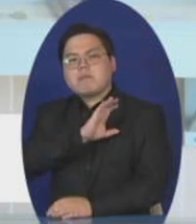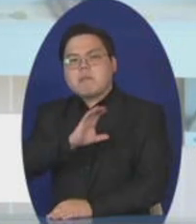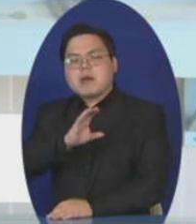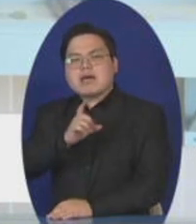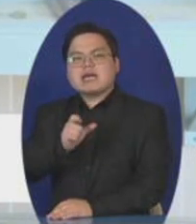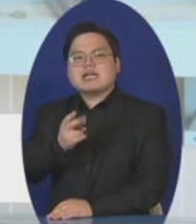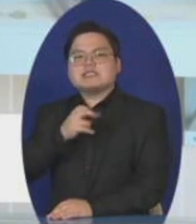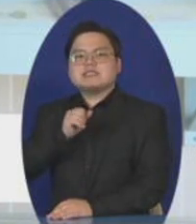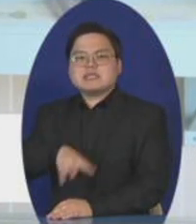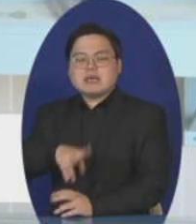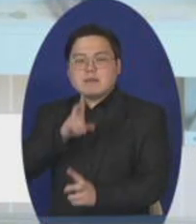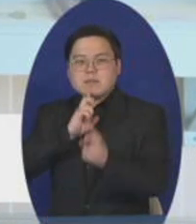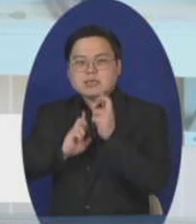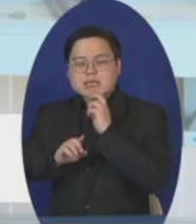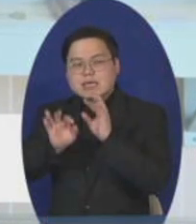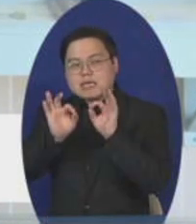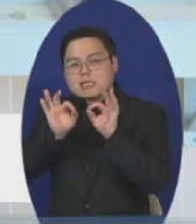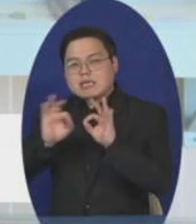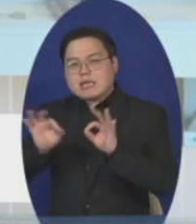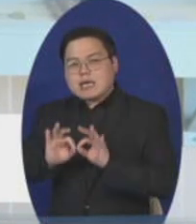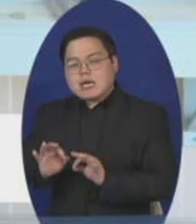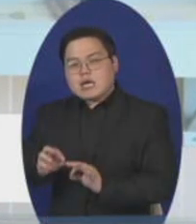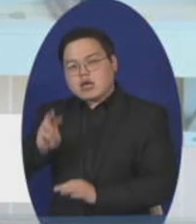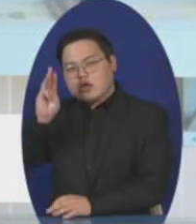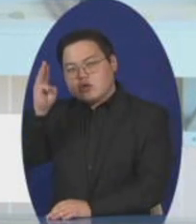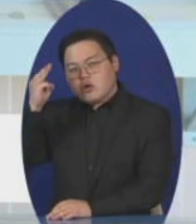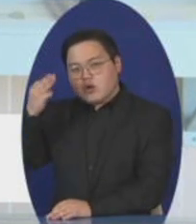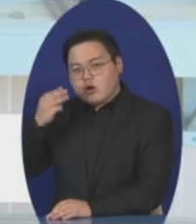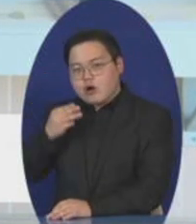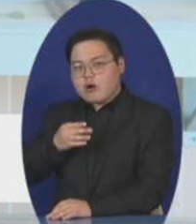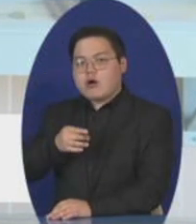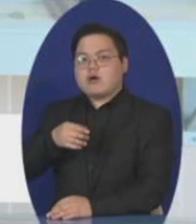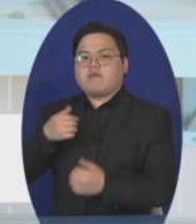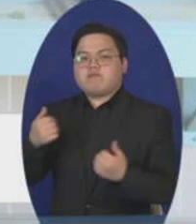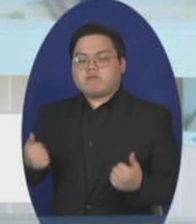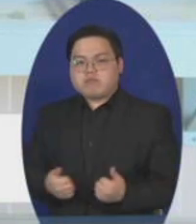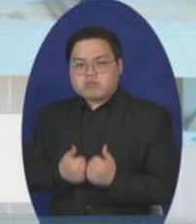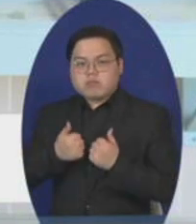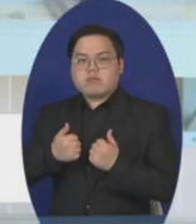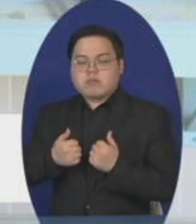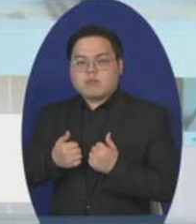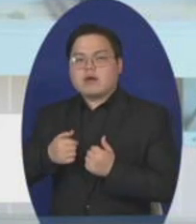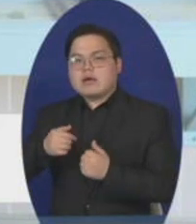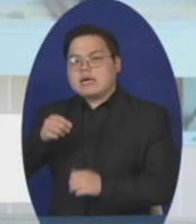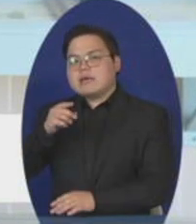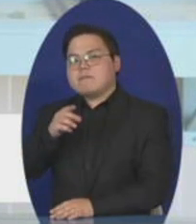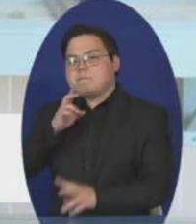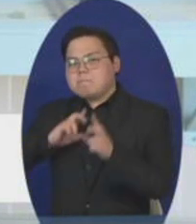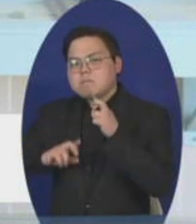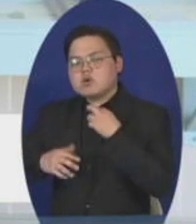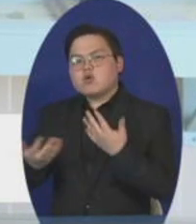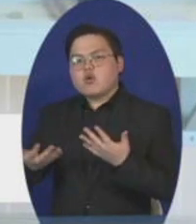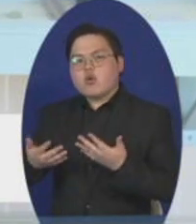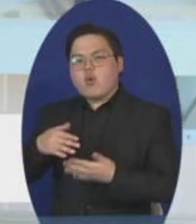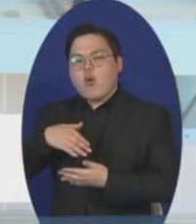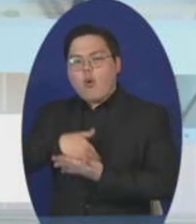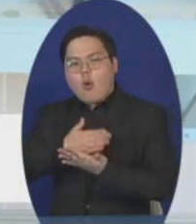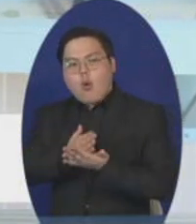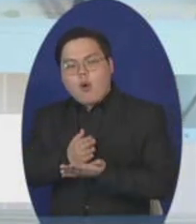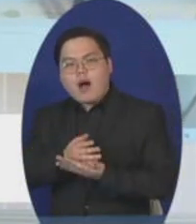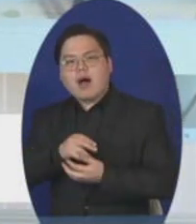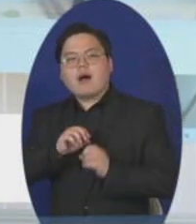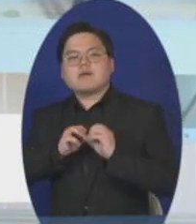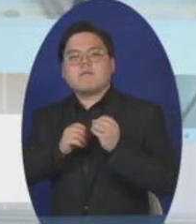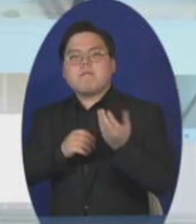эрсдлийг маш нарийн одоо тодорхойж эрсдлийн тодорхойлоод тэр эрсдлийн хуваарлах хин